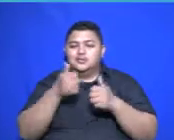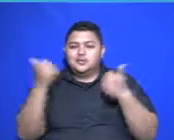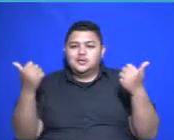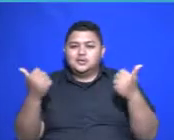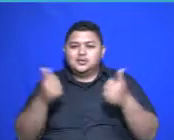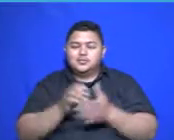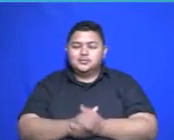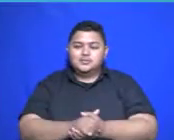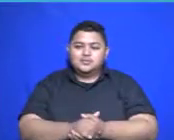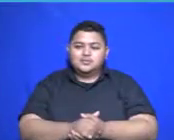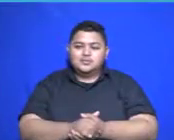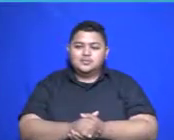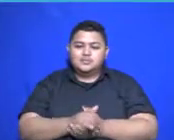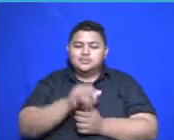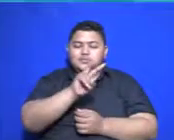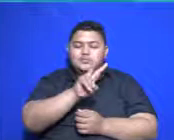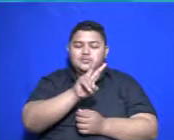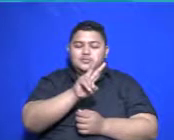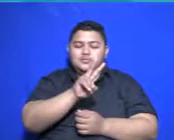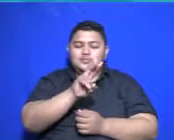ini di tahun